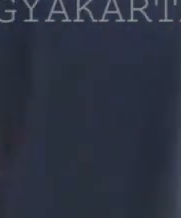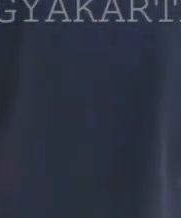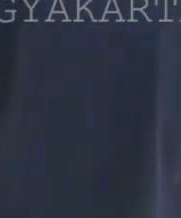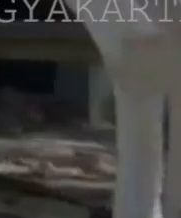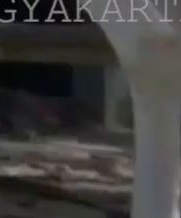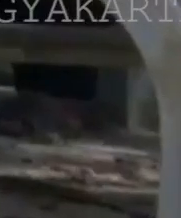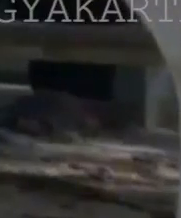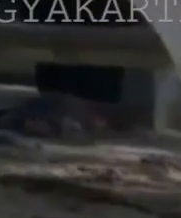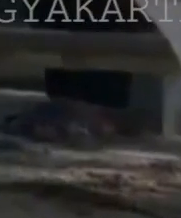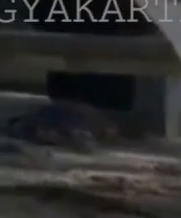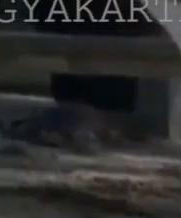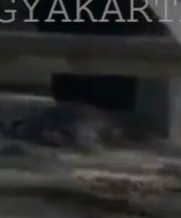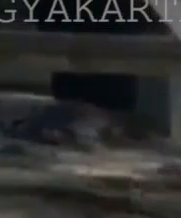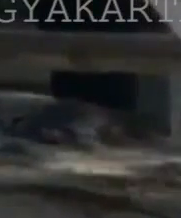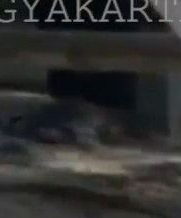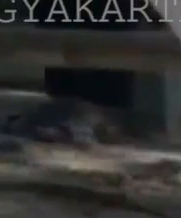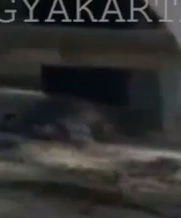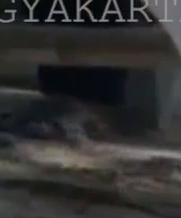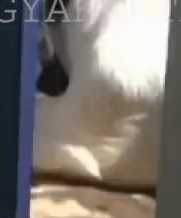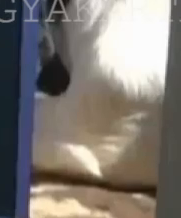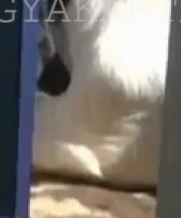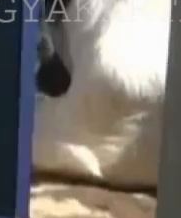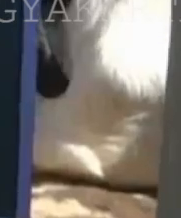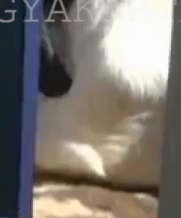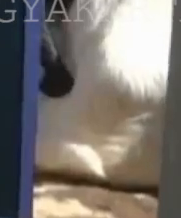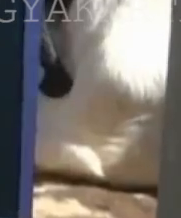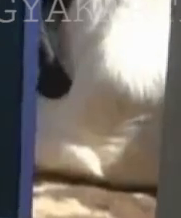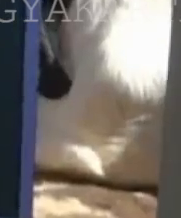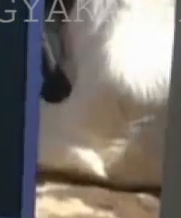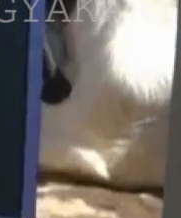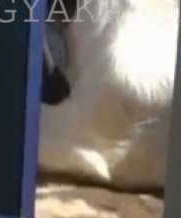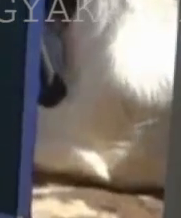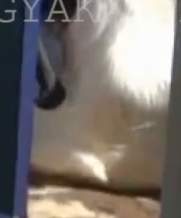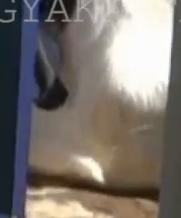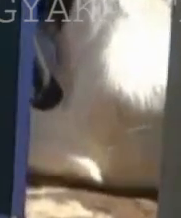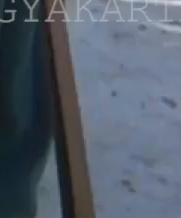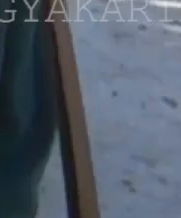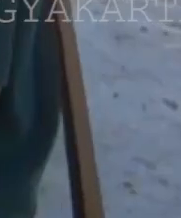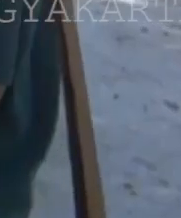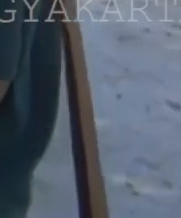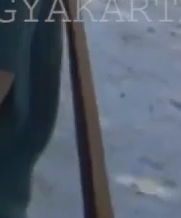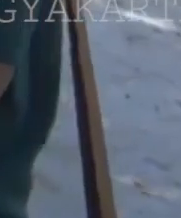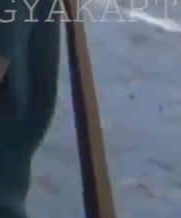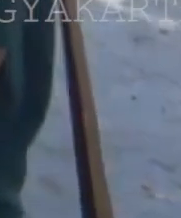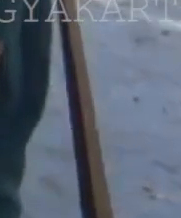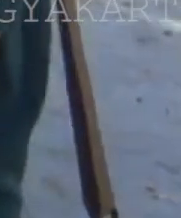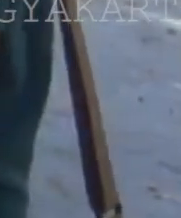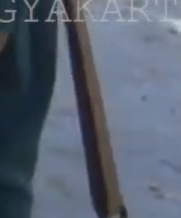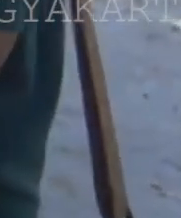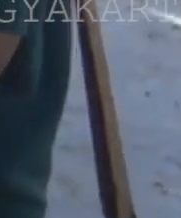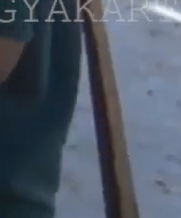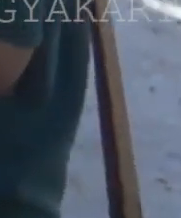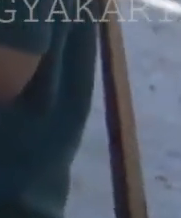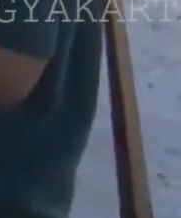tinggi dunia usaha peternakan khususnya jenis domba dan kambing dewasa ini terus berkembang